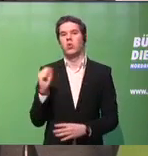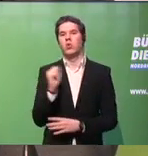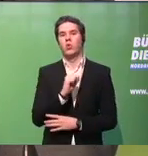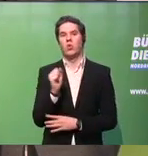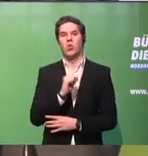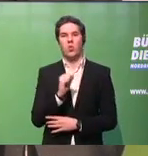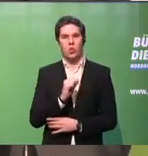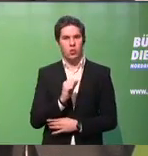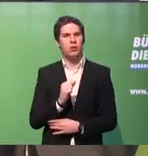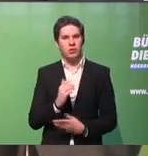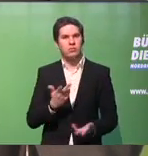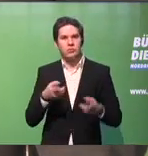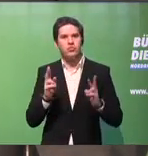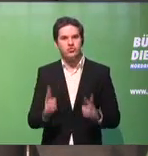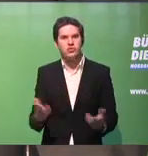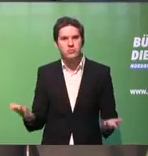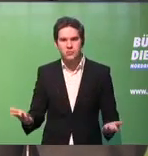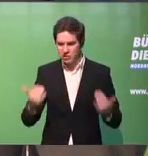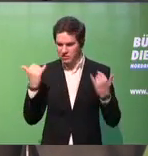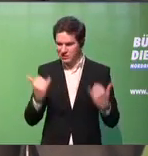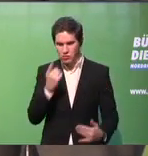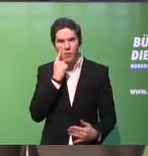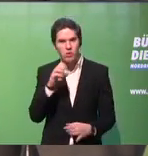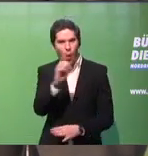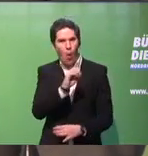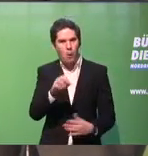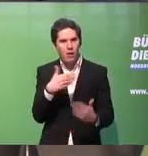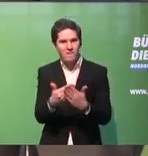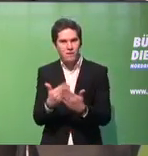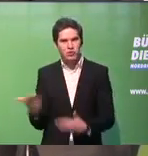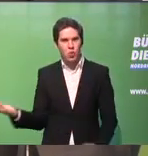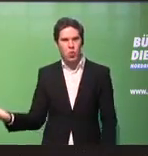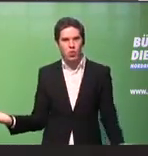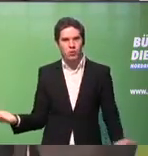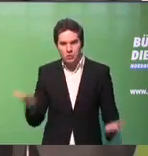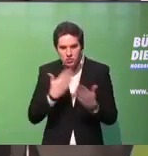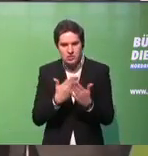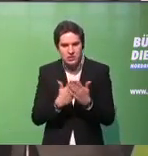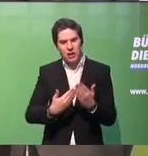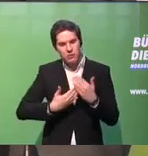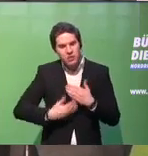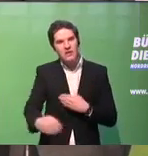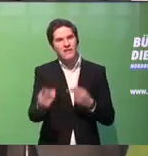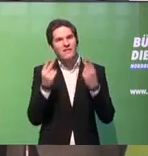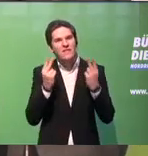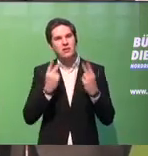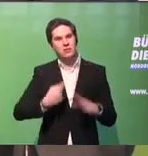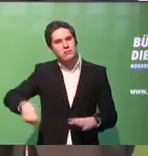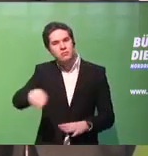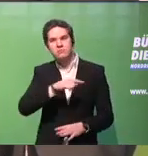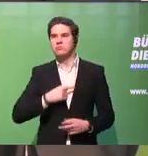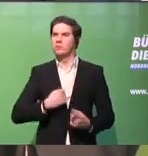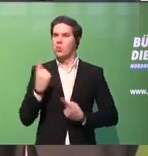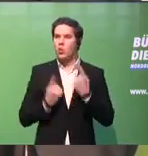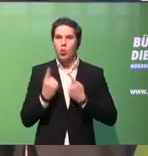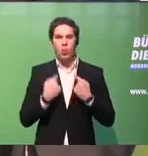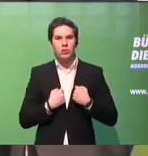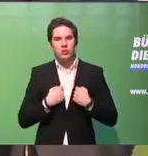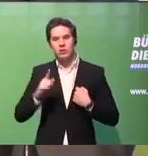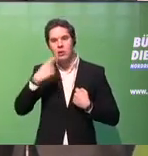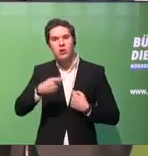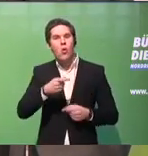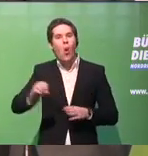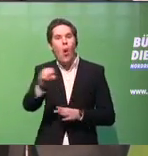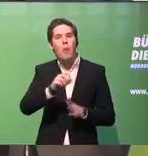ziemlich auf den Punkt gebracht hat, an welcher Stelle wir im Moment stehen und warum es so wichtig ist, dass wir uns als Grüne bei der Europawahl